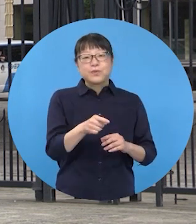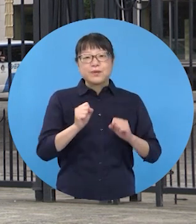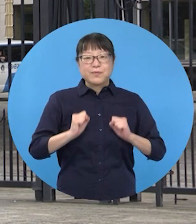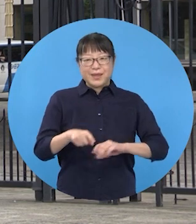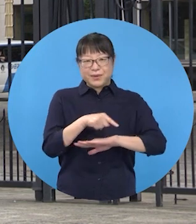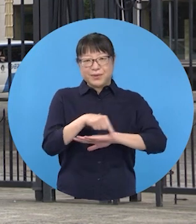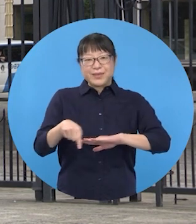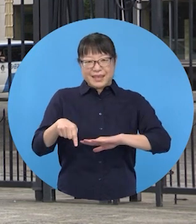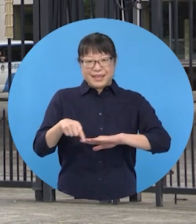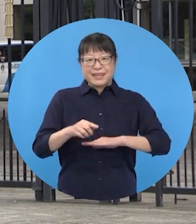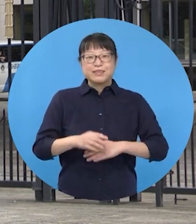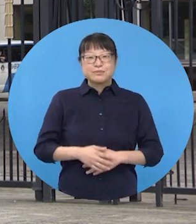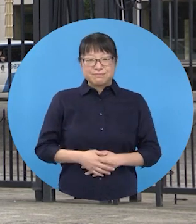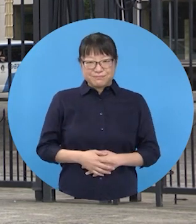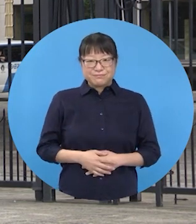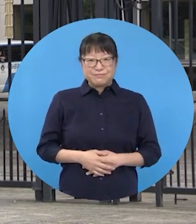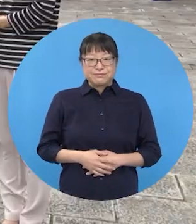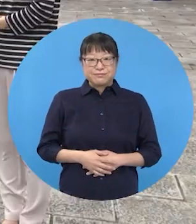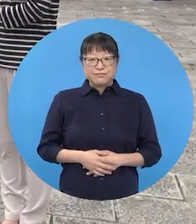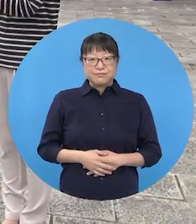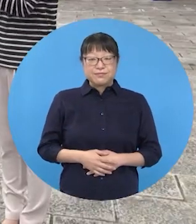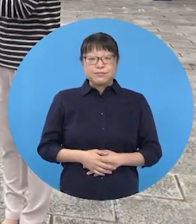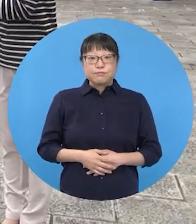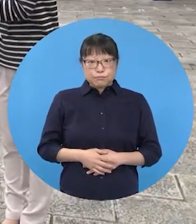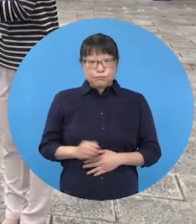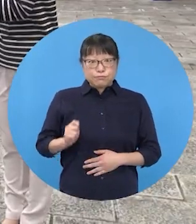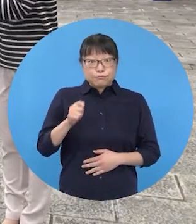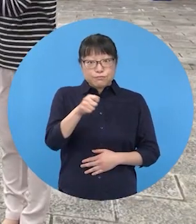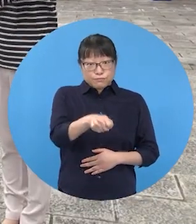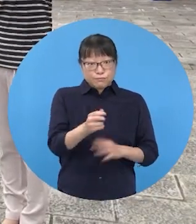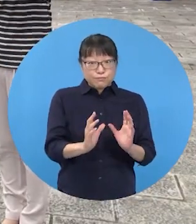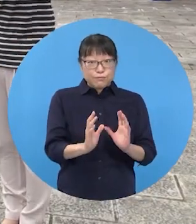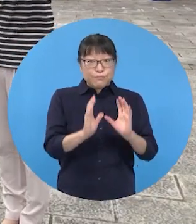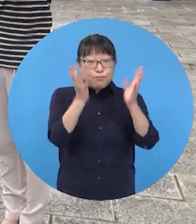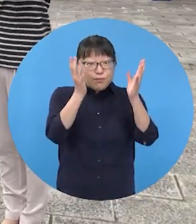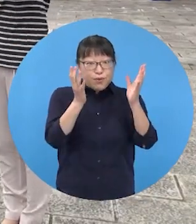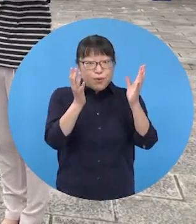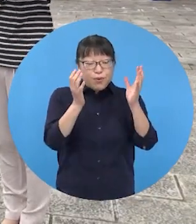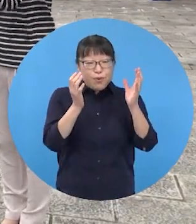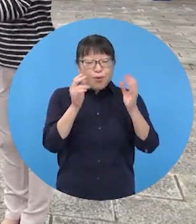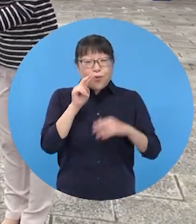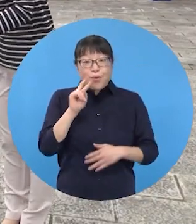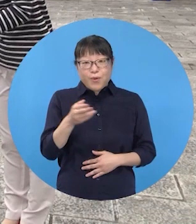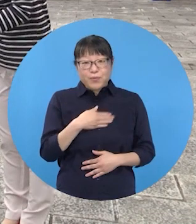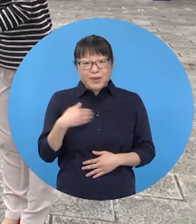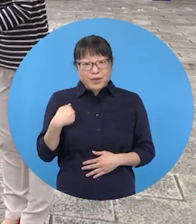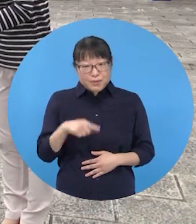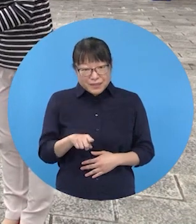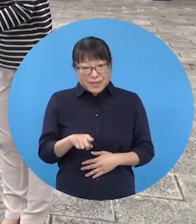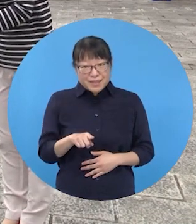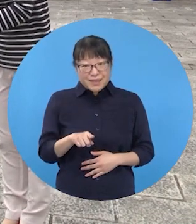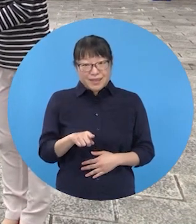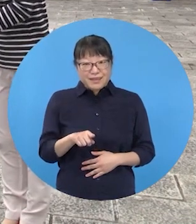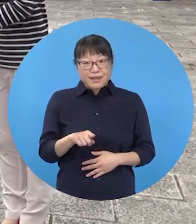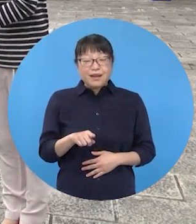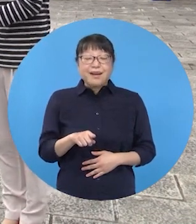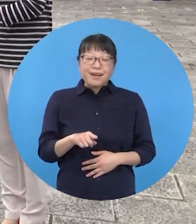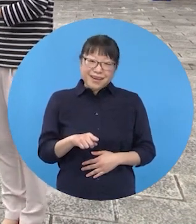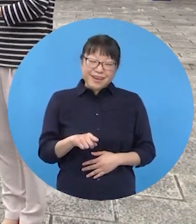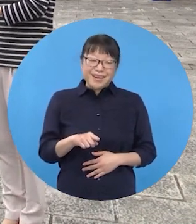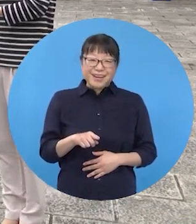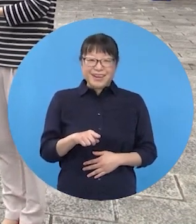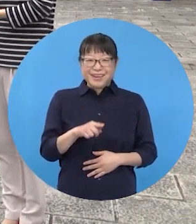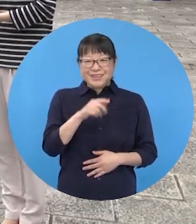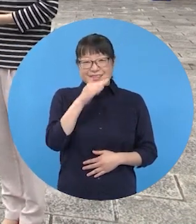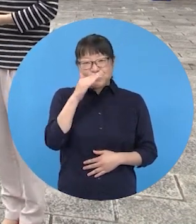火などが実施される予定です。 聖火皿に火が灯る瞬間が見られるってことですよね。 はい。 う